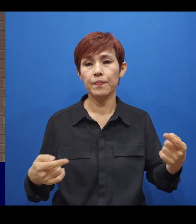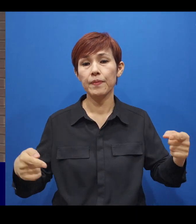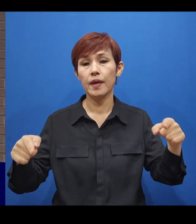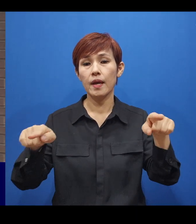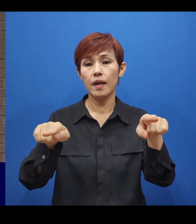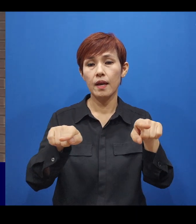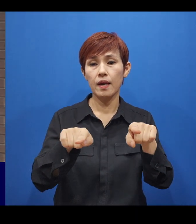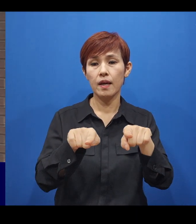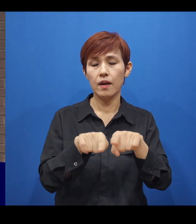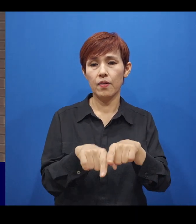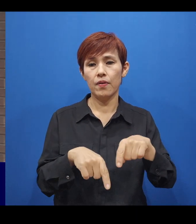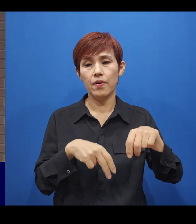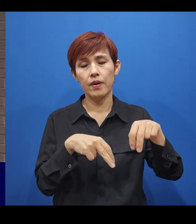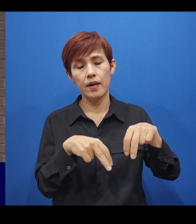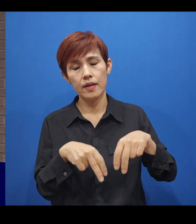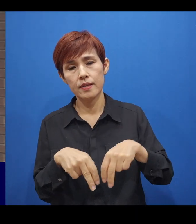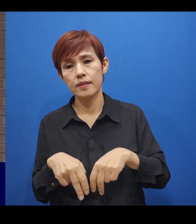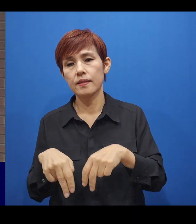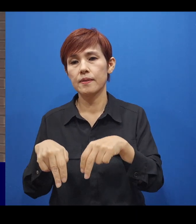예수님과 함께